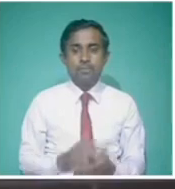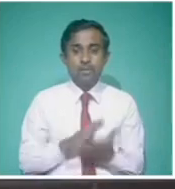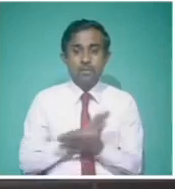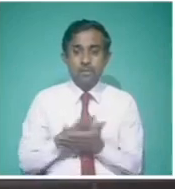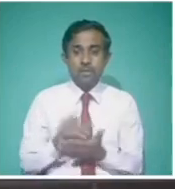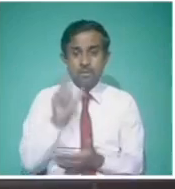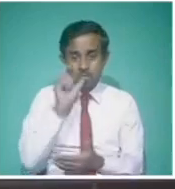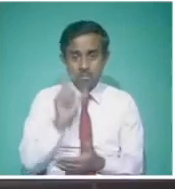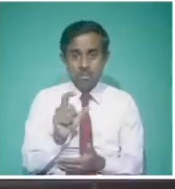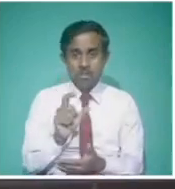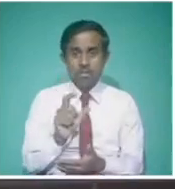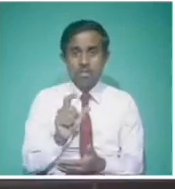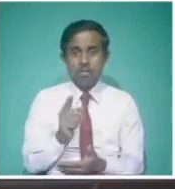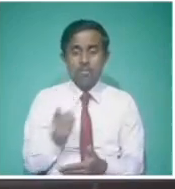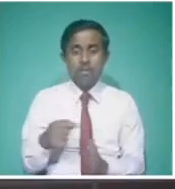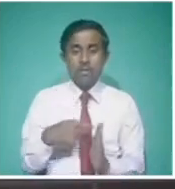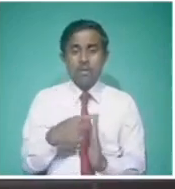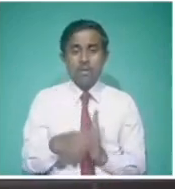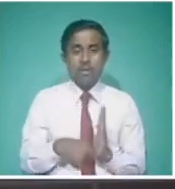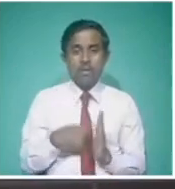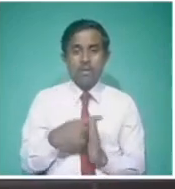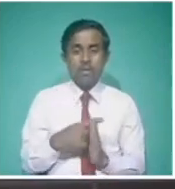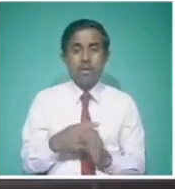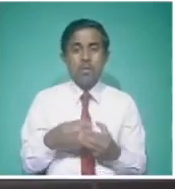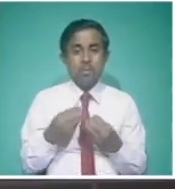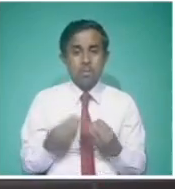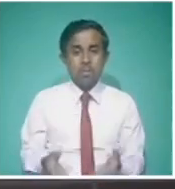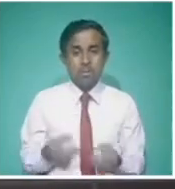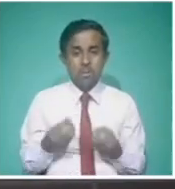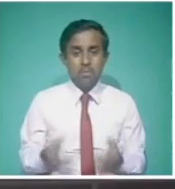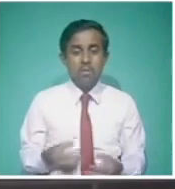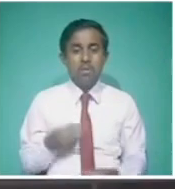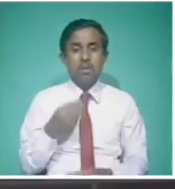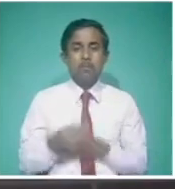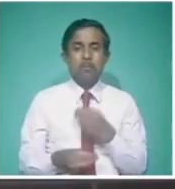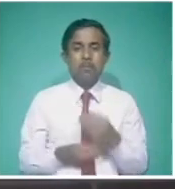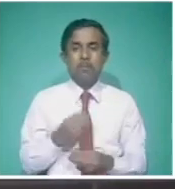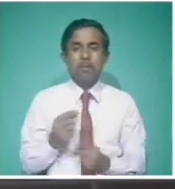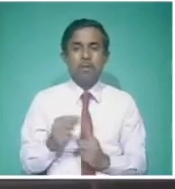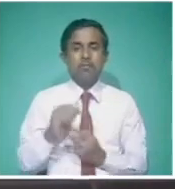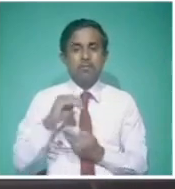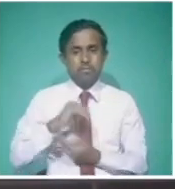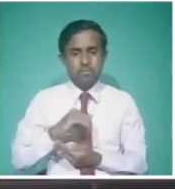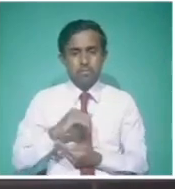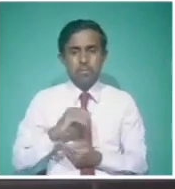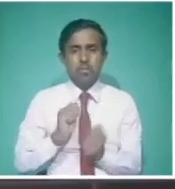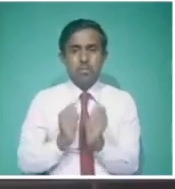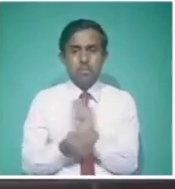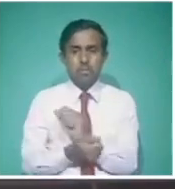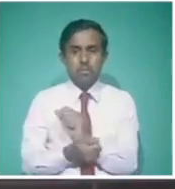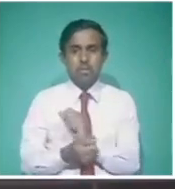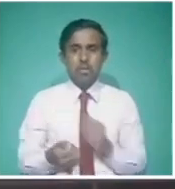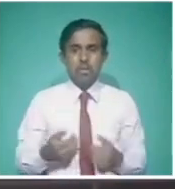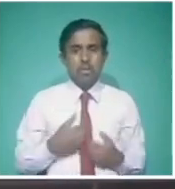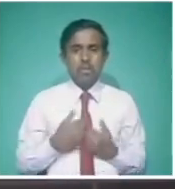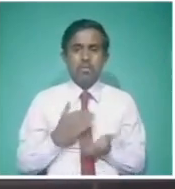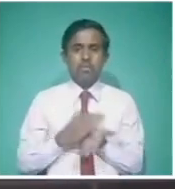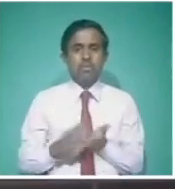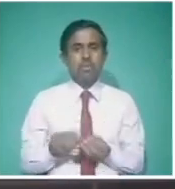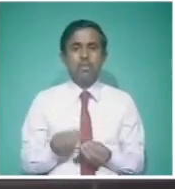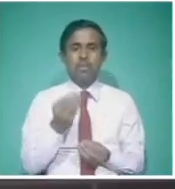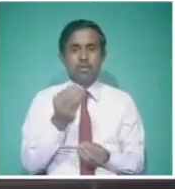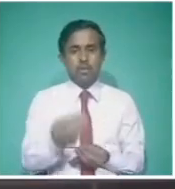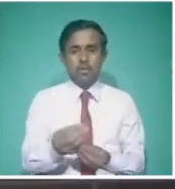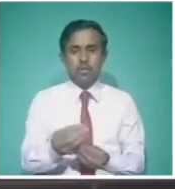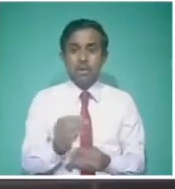අවධානය යොමු කරනවා මේ රටේ පාඩු ලබන ආයතන ප්‍රතිව්‍යුහගත කිරීමට අපි අපේ සහයෝගය ලබා